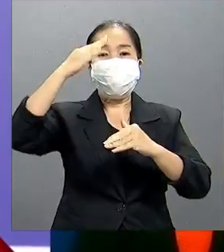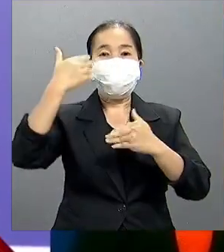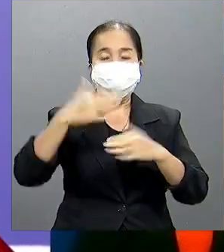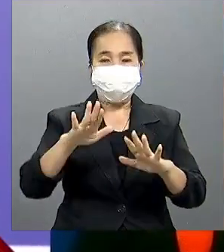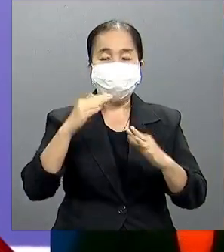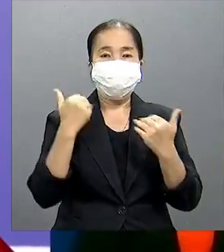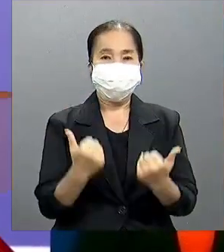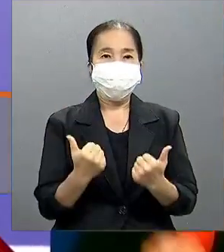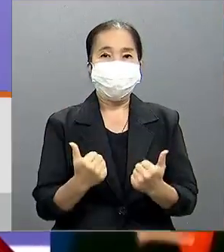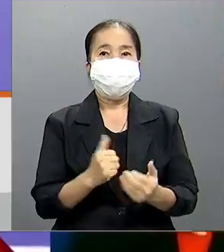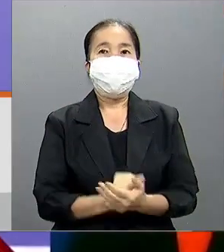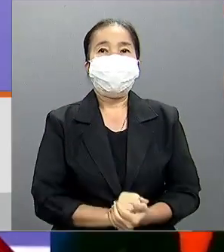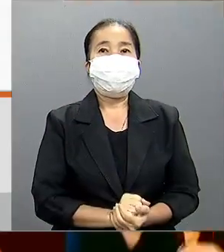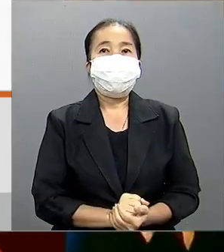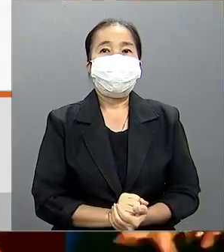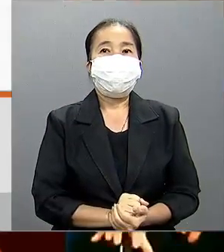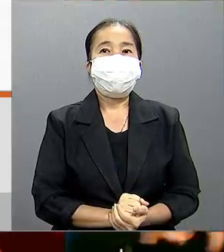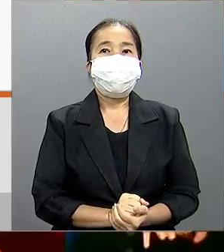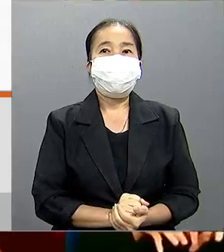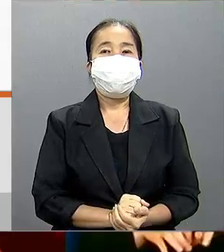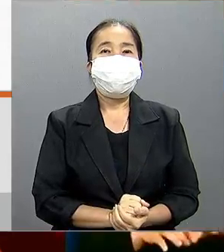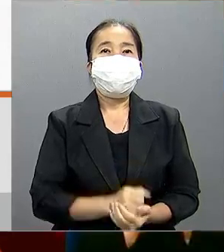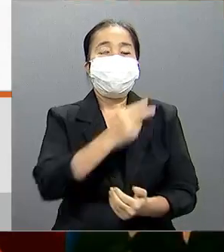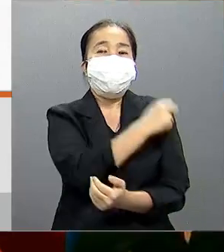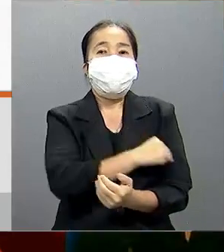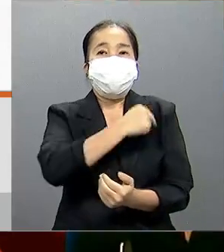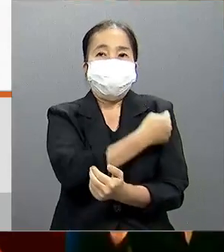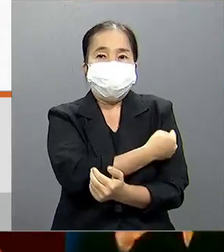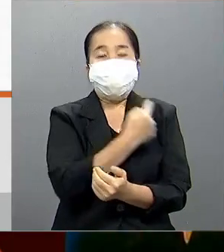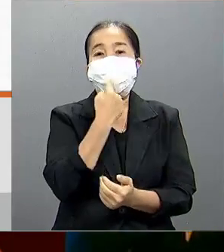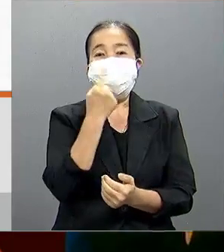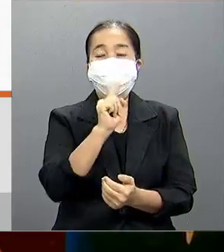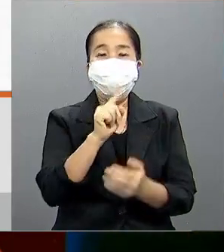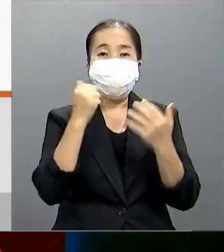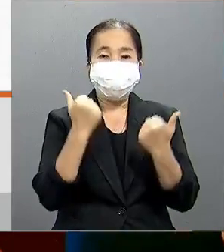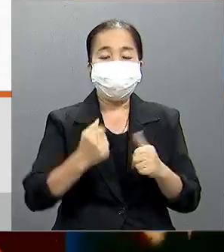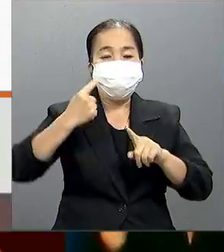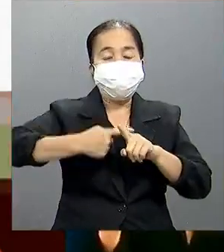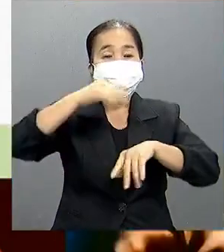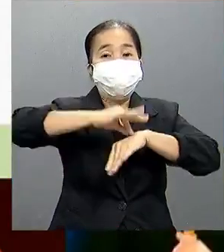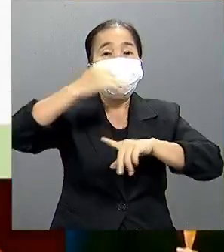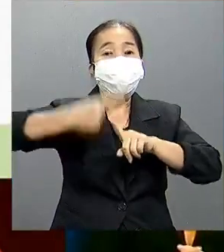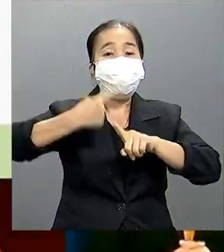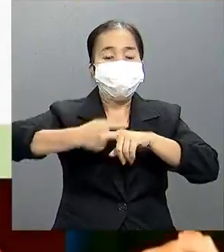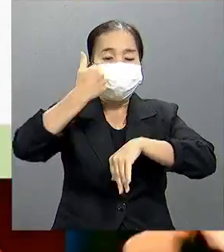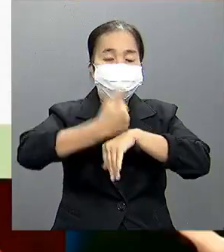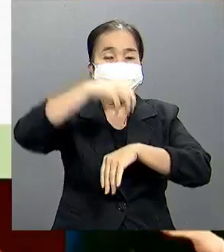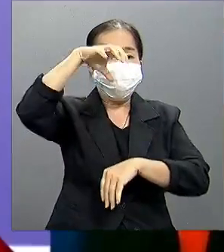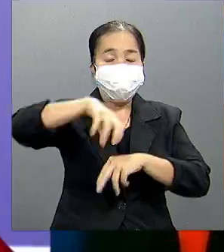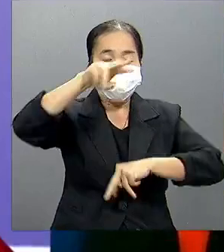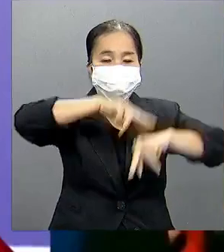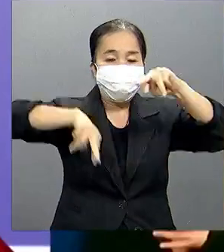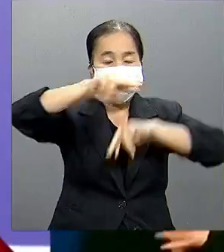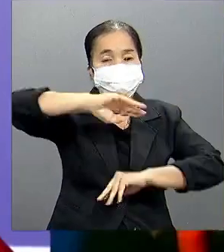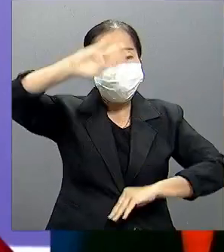425คนครับในแพทย์ชเวสันนำว่ารักษาราชการแทนผู้อำนวยการกองควบคุมโรคและภัยสุขภาพ